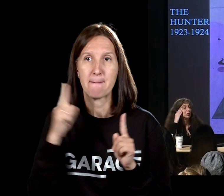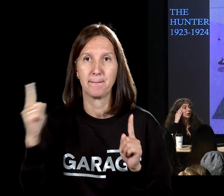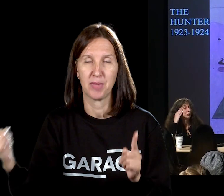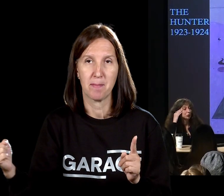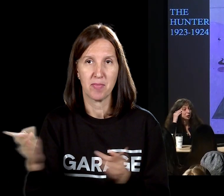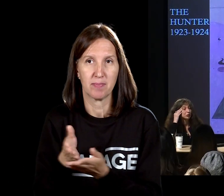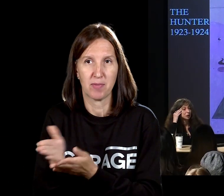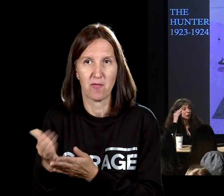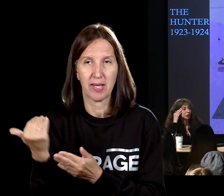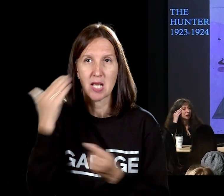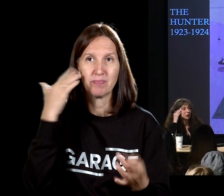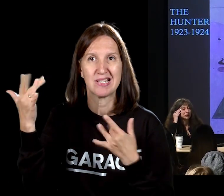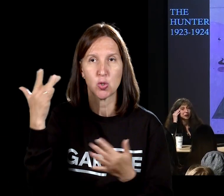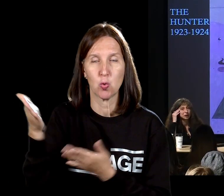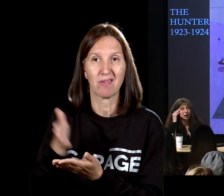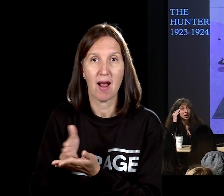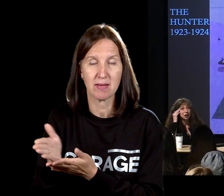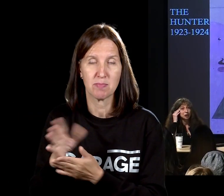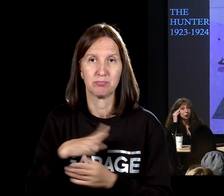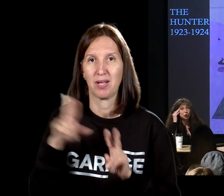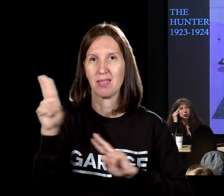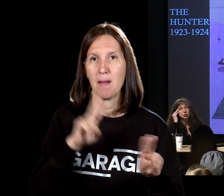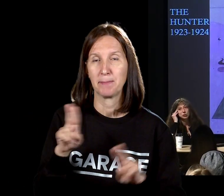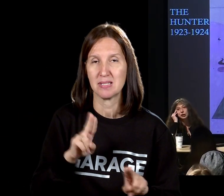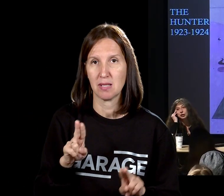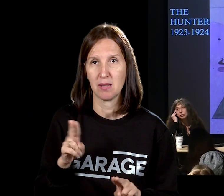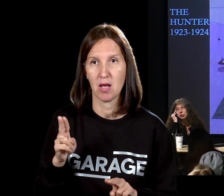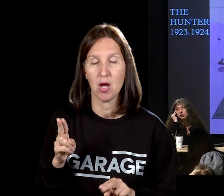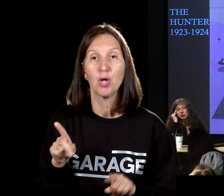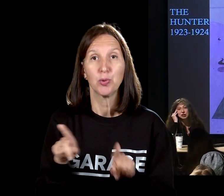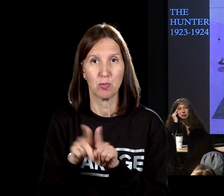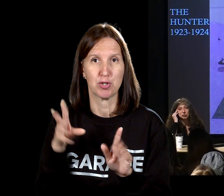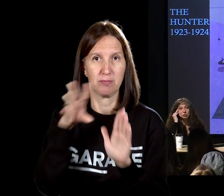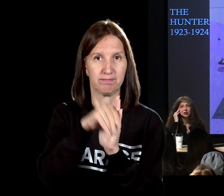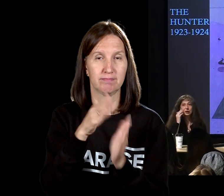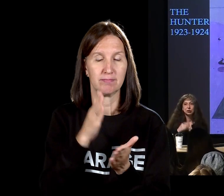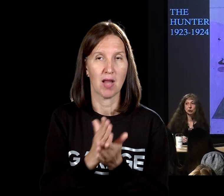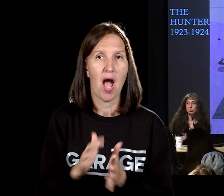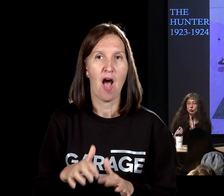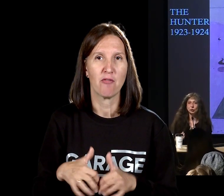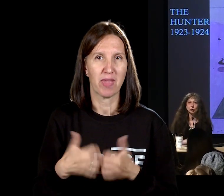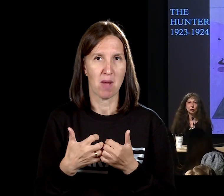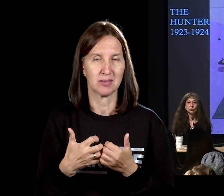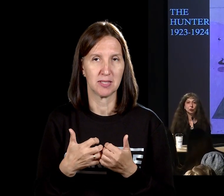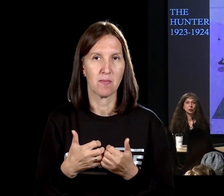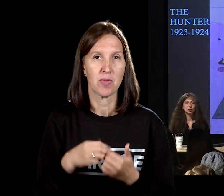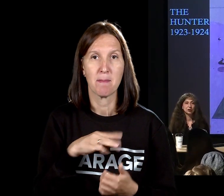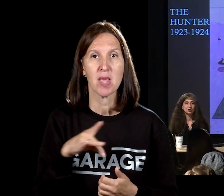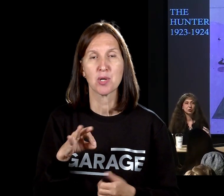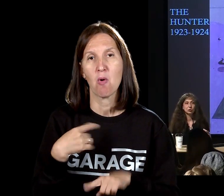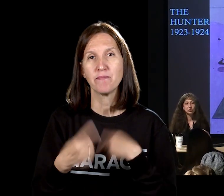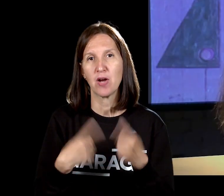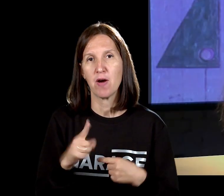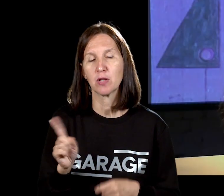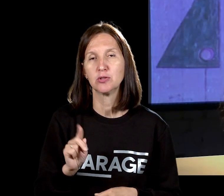полотна, которые написаны тоже с применением некого автоматизма, да, что Миро говорит, что он идет вот